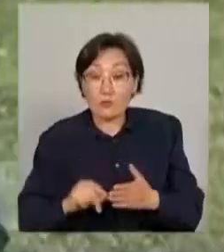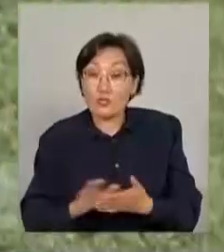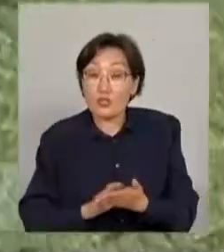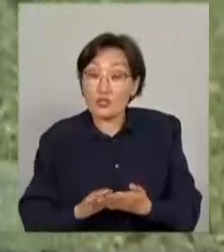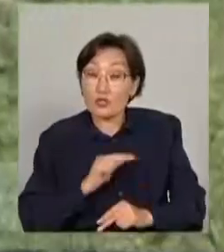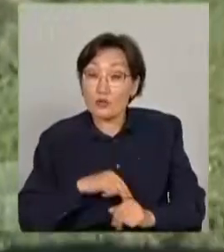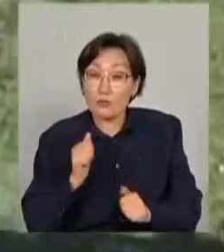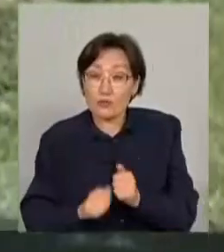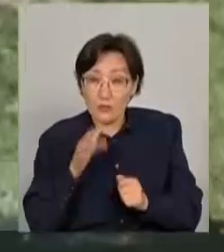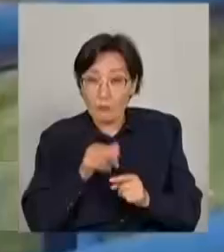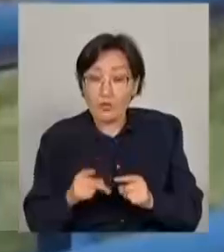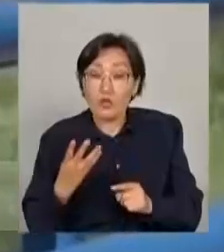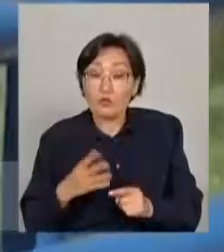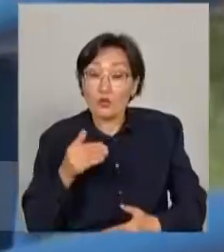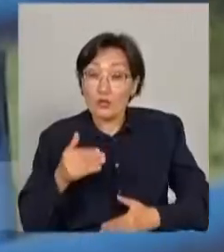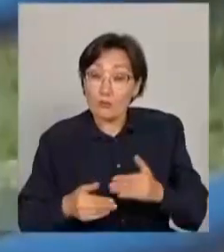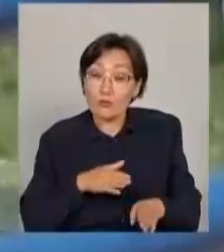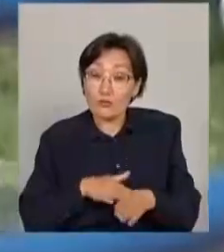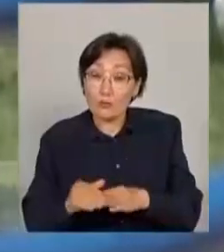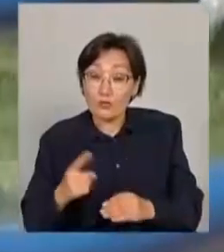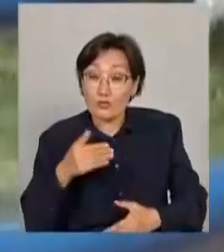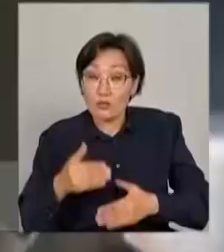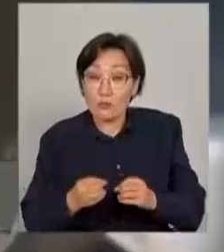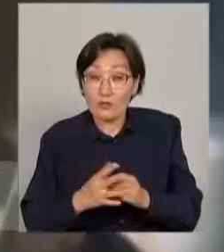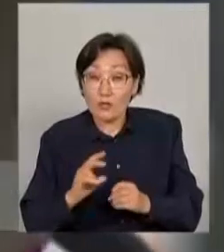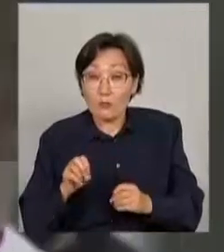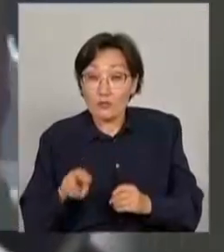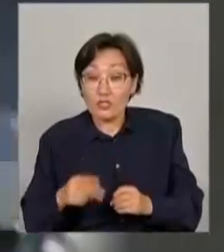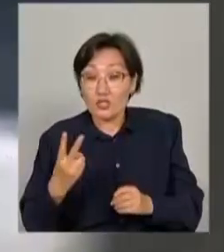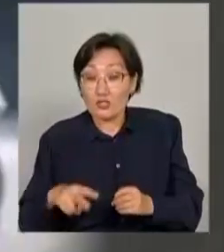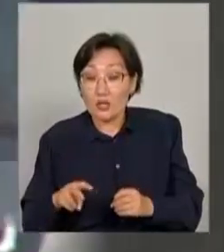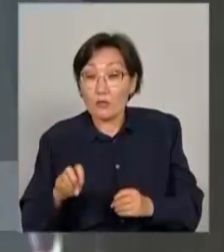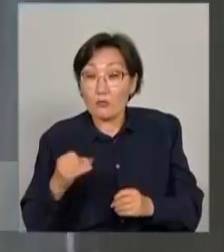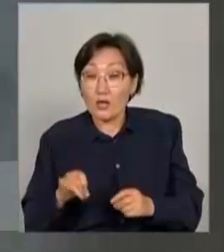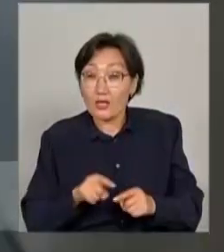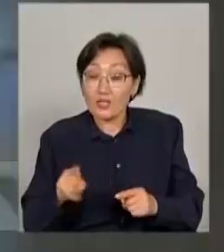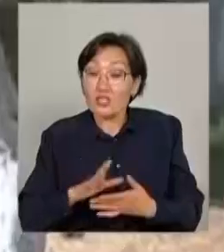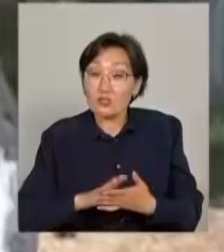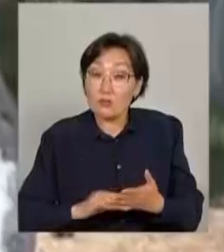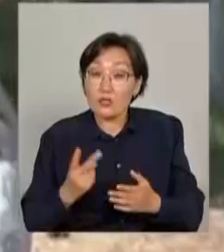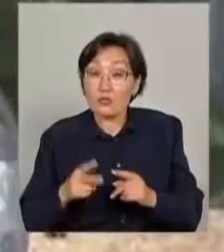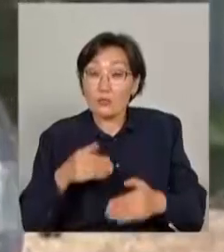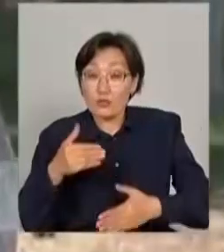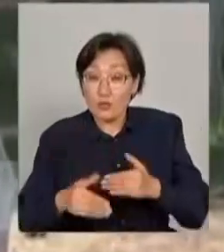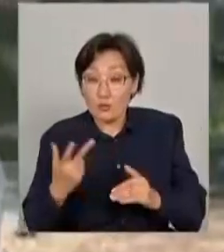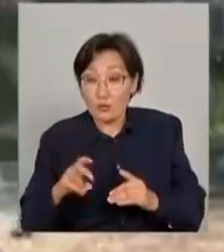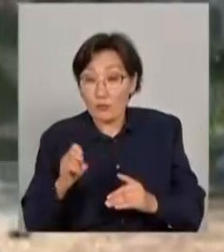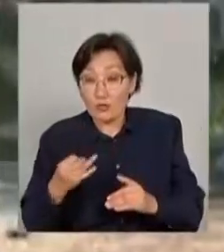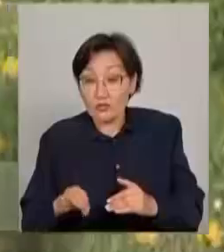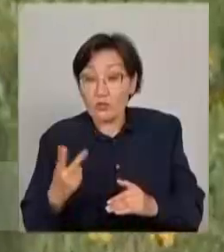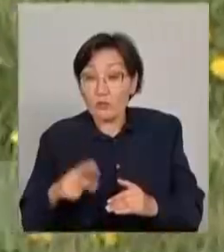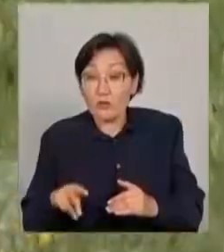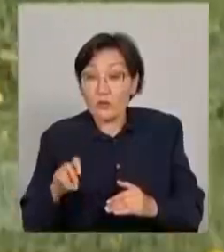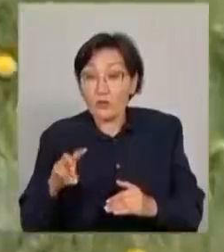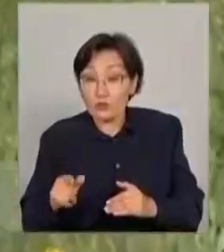әр маусымда 4 кезеңде жүзеге асады. Бірінші кезең 15 сәуірден 20 мамырға дейін созылса, екінші кезең 30 мамырдан